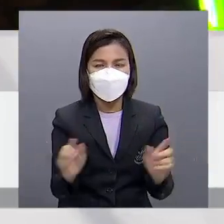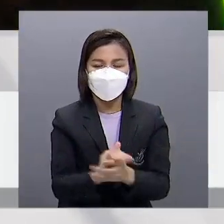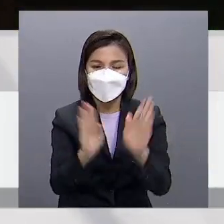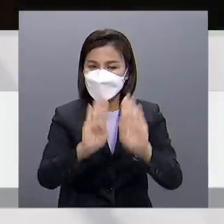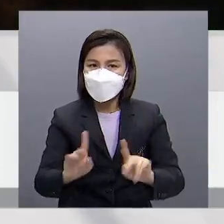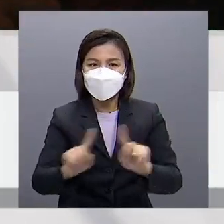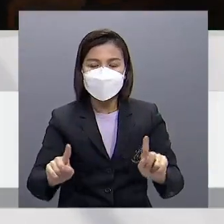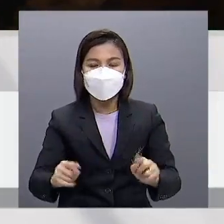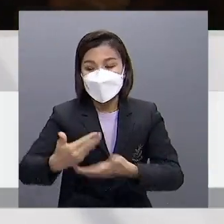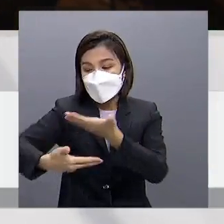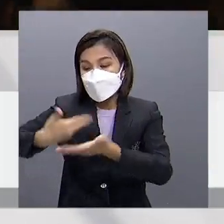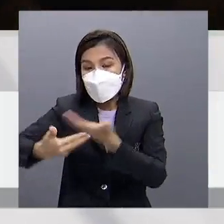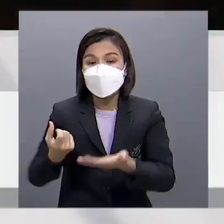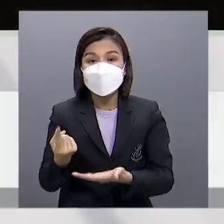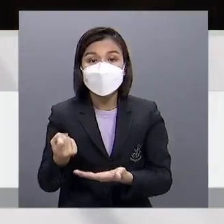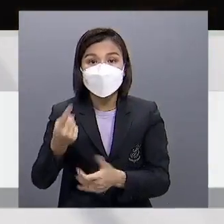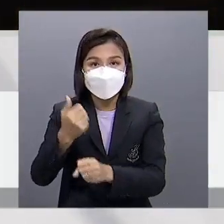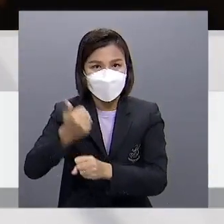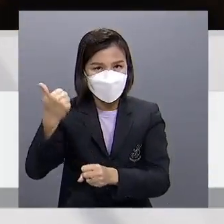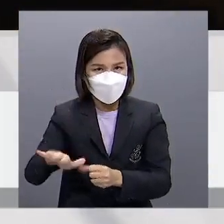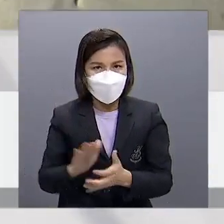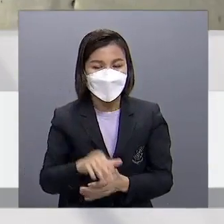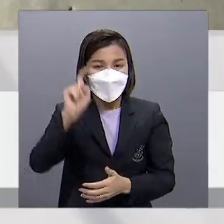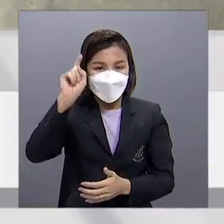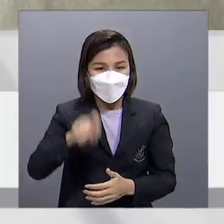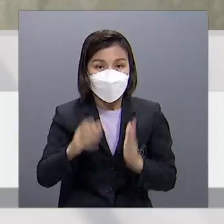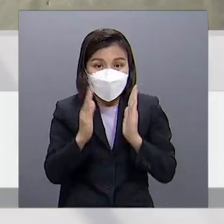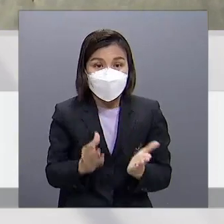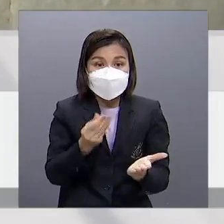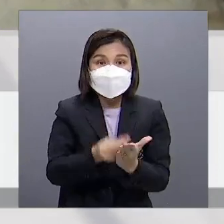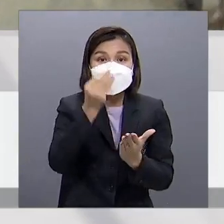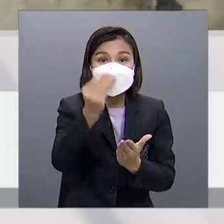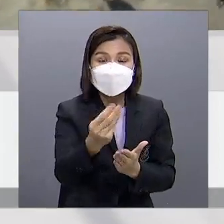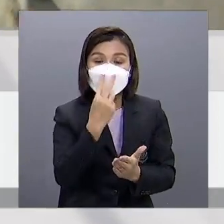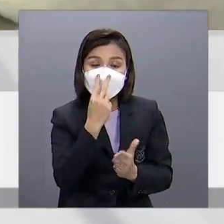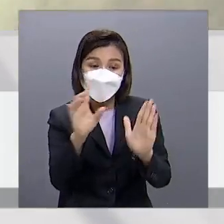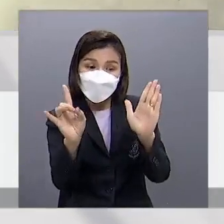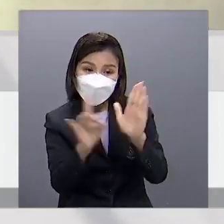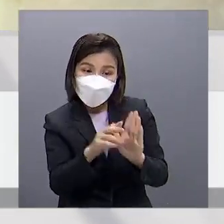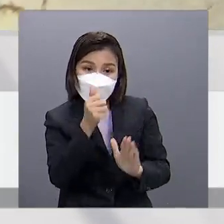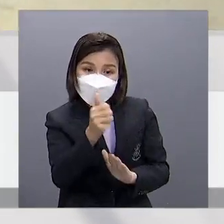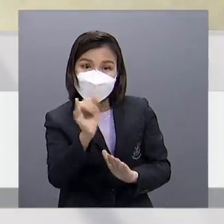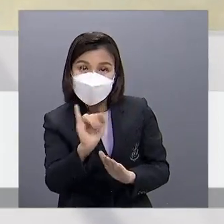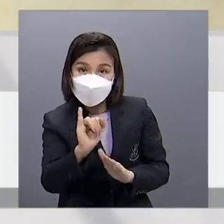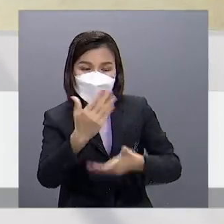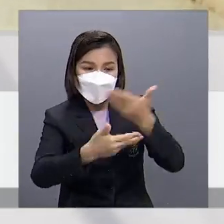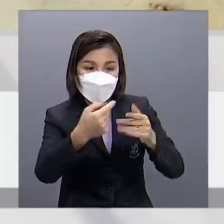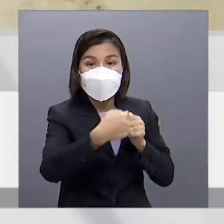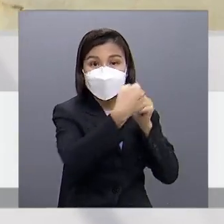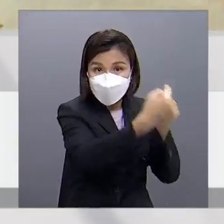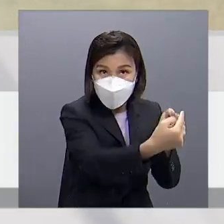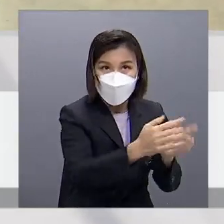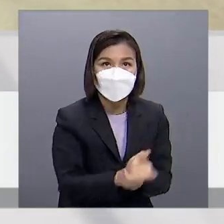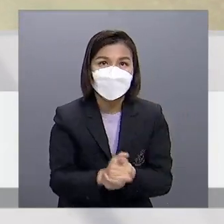าดสดได้จะต้องมีคนมารับซื้อมีคนดูที่ดูคุณภาพเป็นแล้วก็นำไปขายต่อ นอกจากนี้ครับรังนก1กิโล